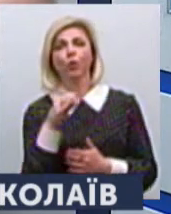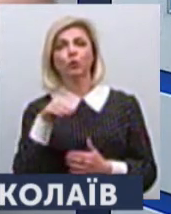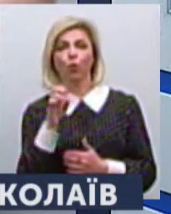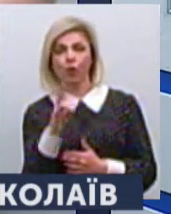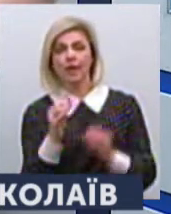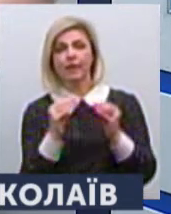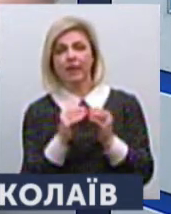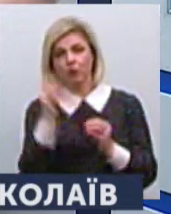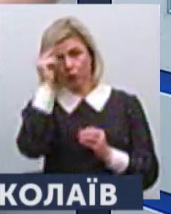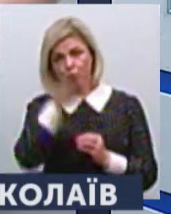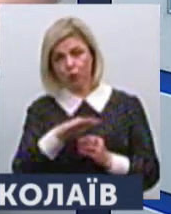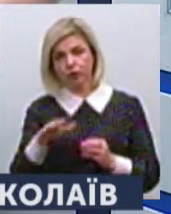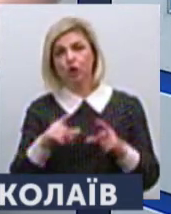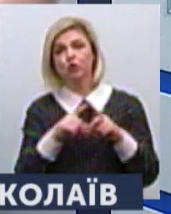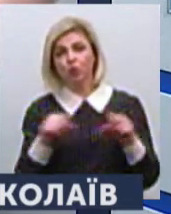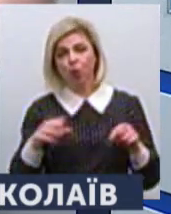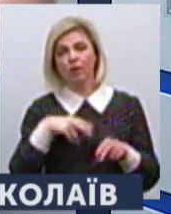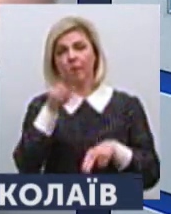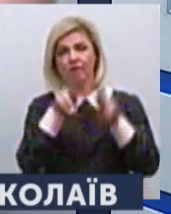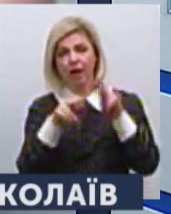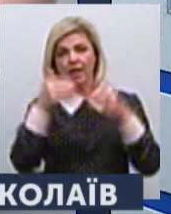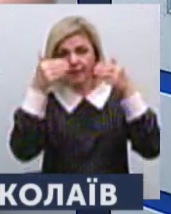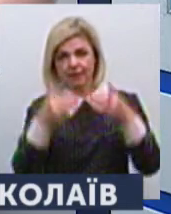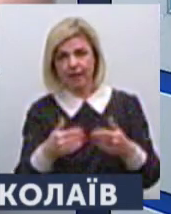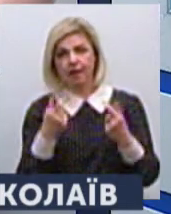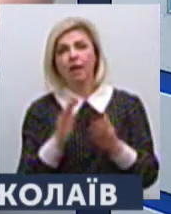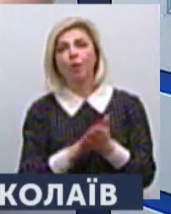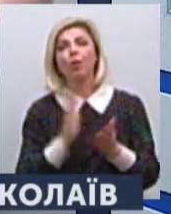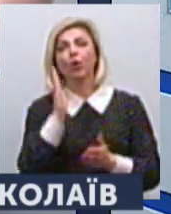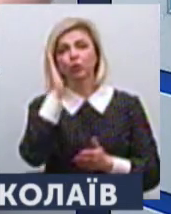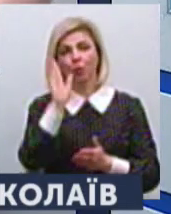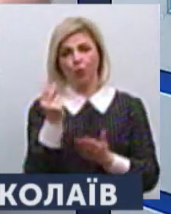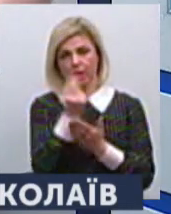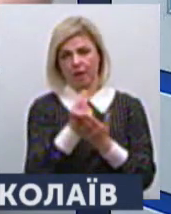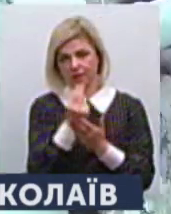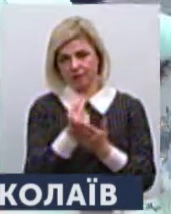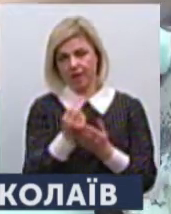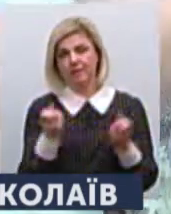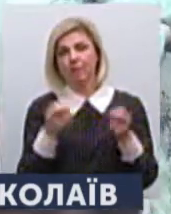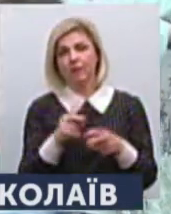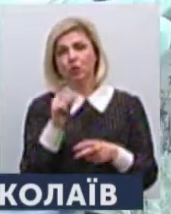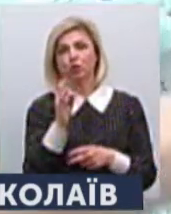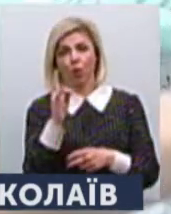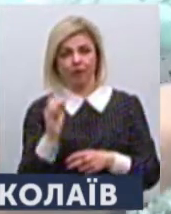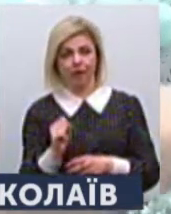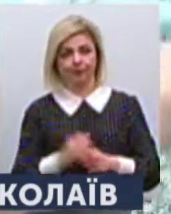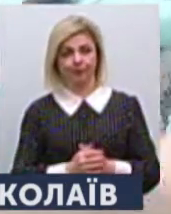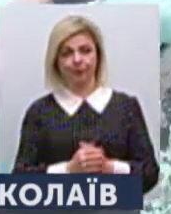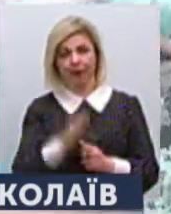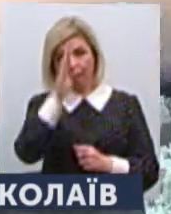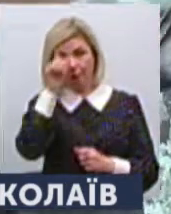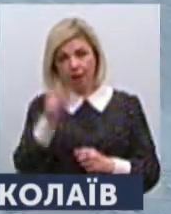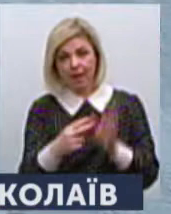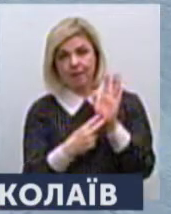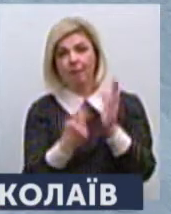учнів 30-ї загальноосвітньої школи пофарбували стіну, на якій в подальшому намалюють тематичні фотозони. Семикласник Арсен Маєлян